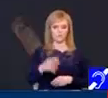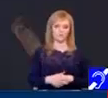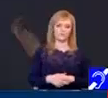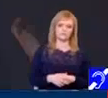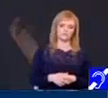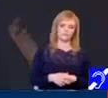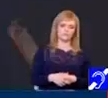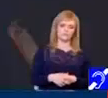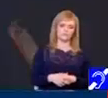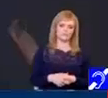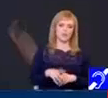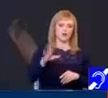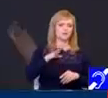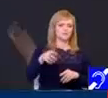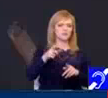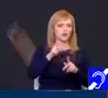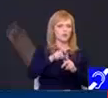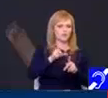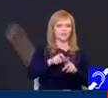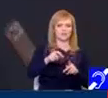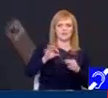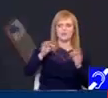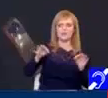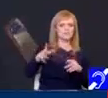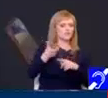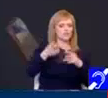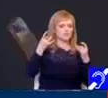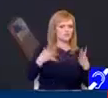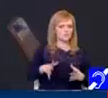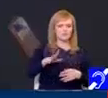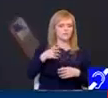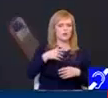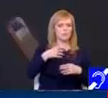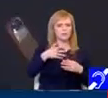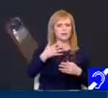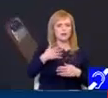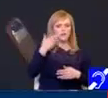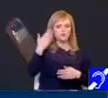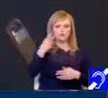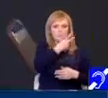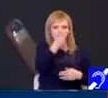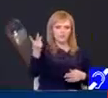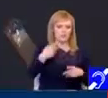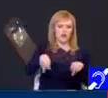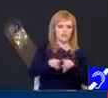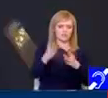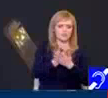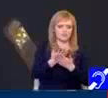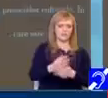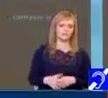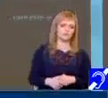de simplu și probabil ce este cel mai important, reușește să